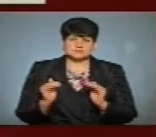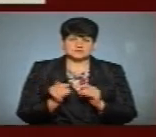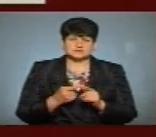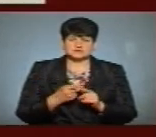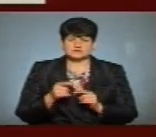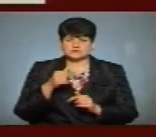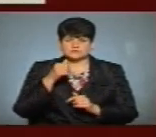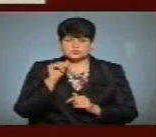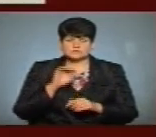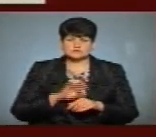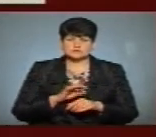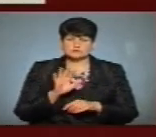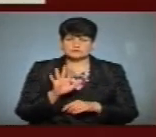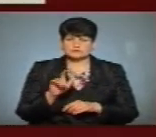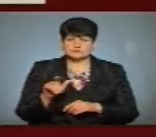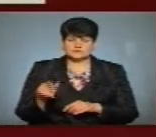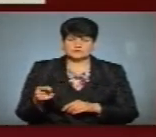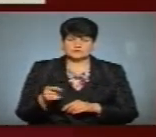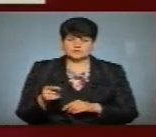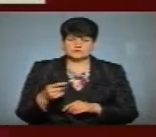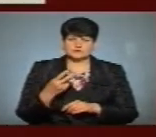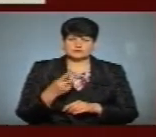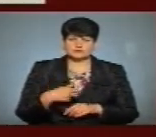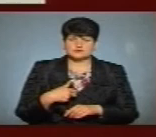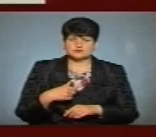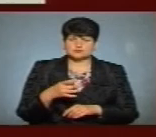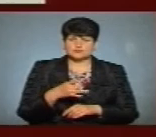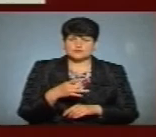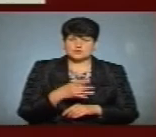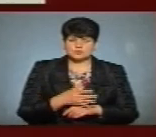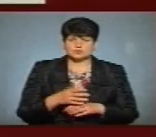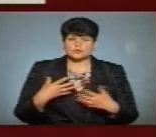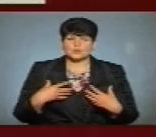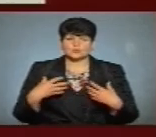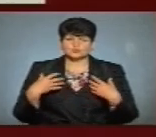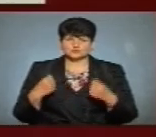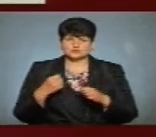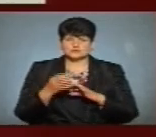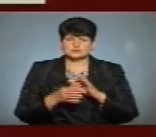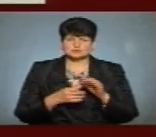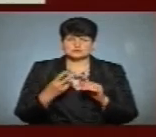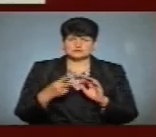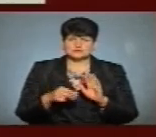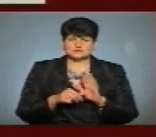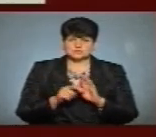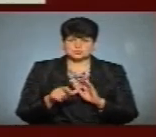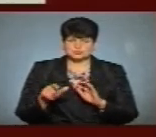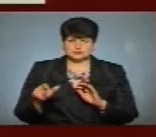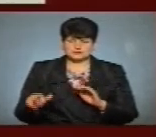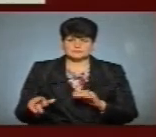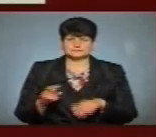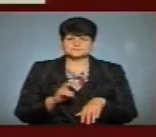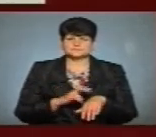учора. Захворіли 5 осіб у Тернополі та 2 в Заліщицькому районі. Одужали за добу 26 людей. Вірусологи